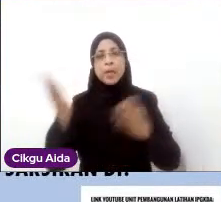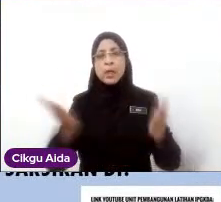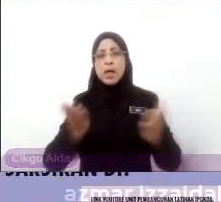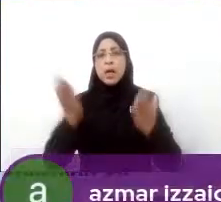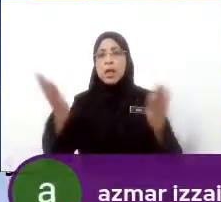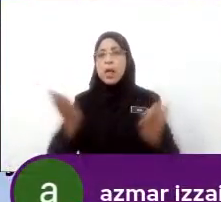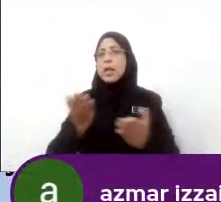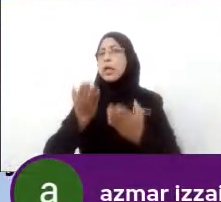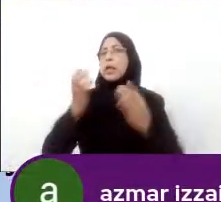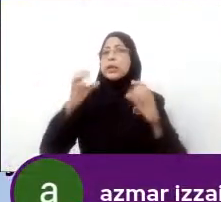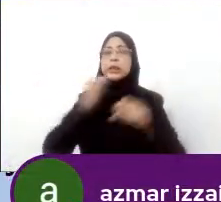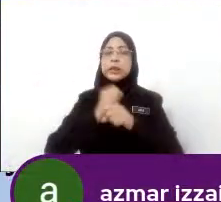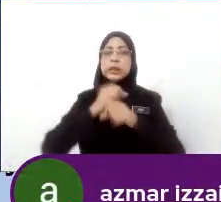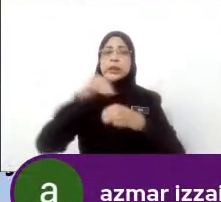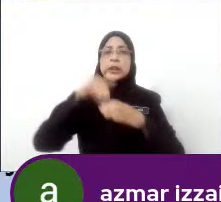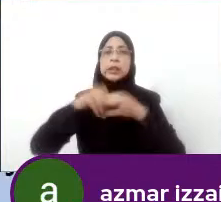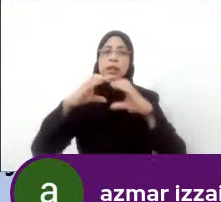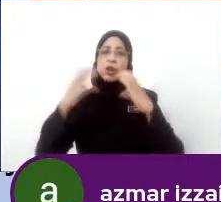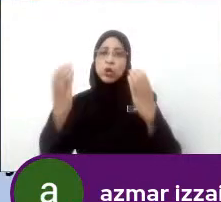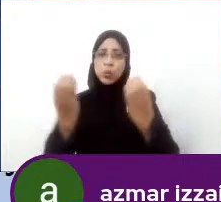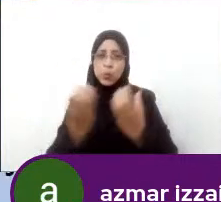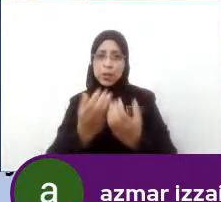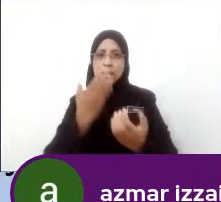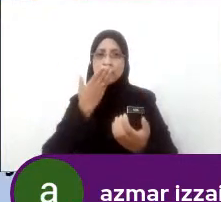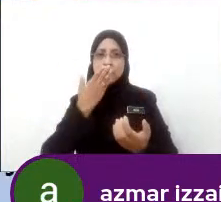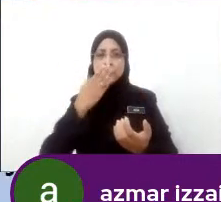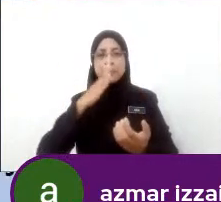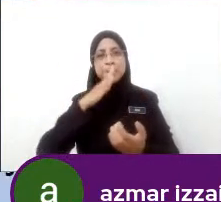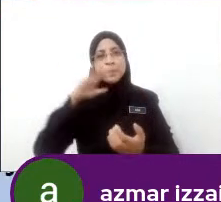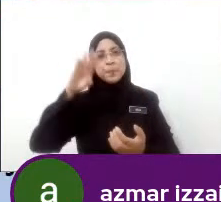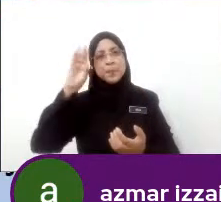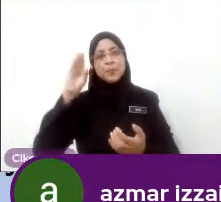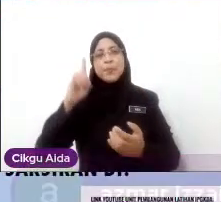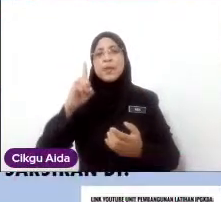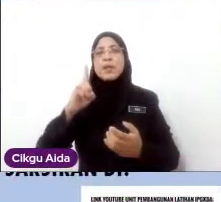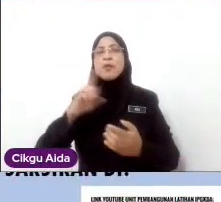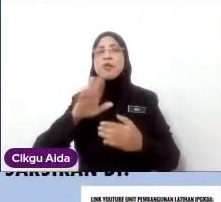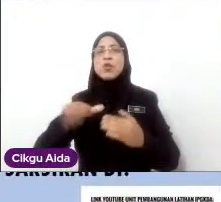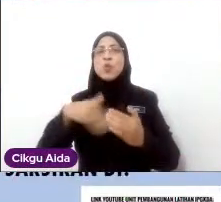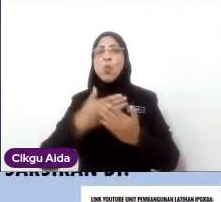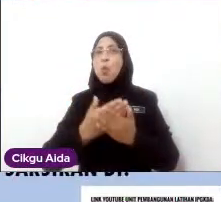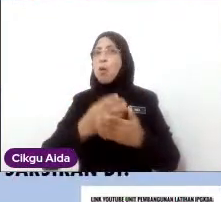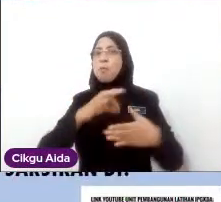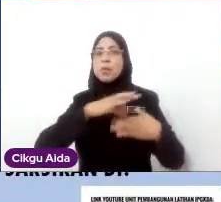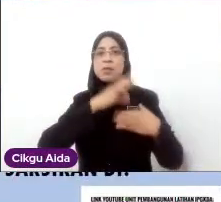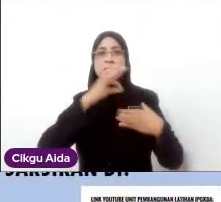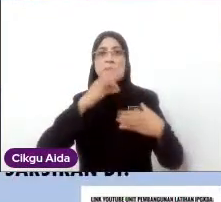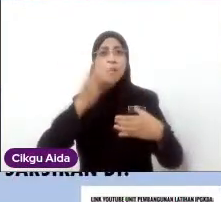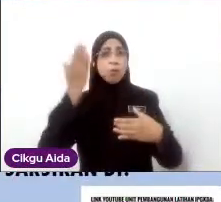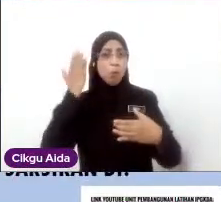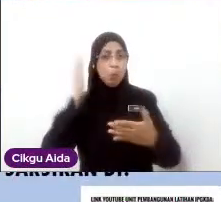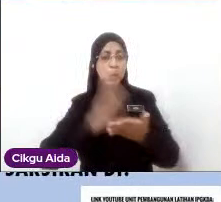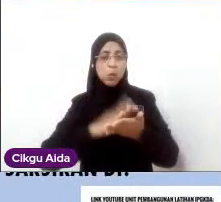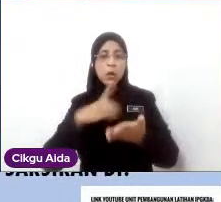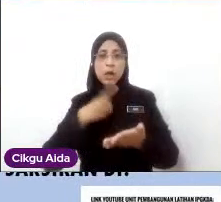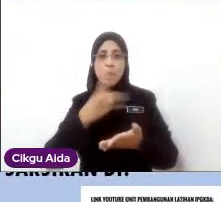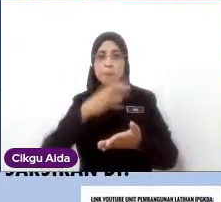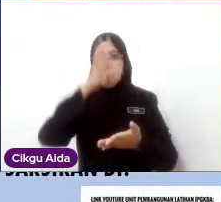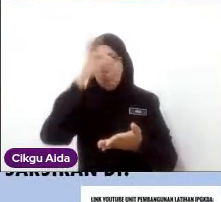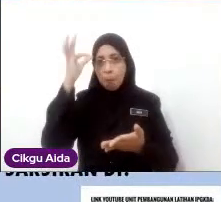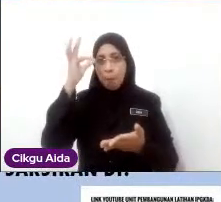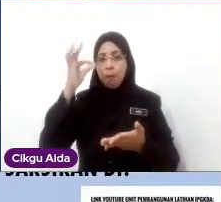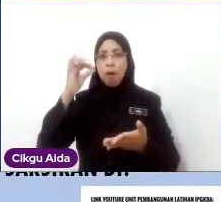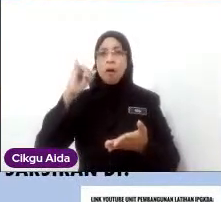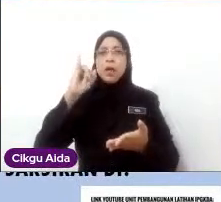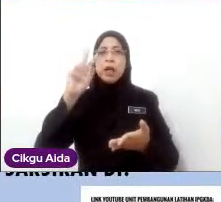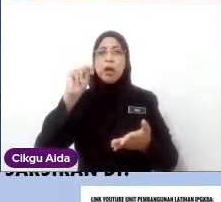buat teamwork. Alhamdulillah sekarang ni semua orang semangat. Daripada sekolah kami dulu tak tahu pun tentang inovasi, sekarang ni semua